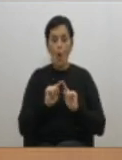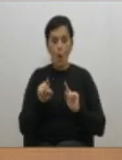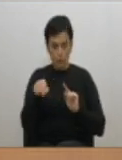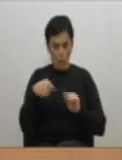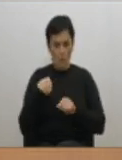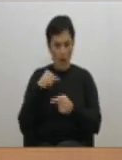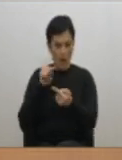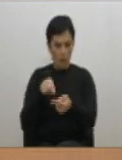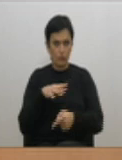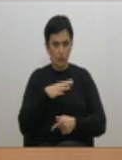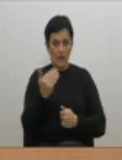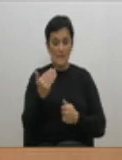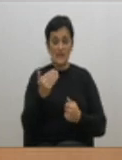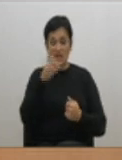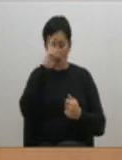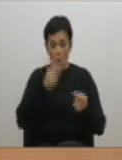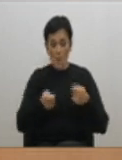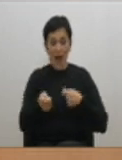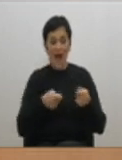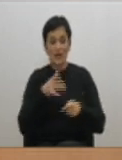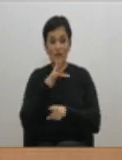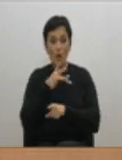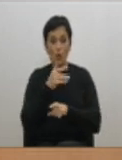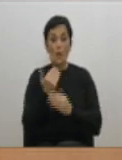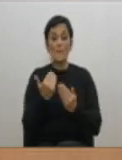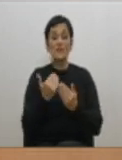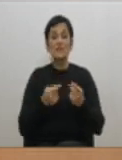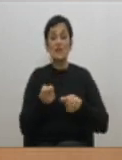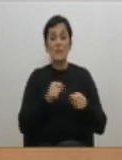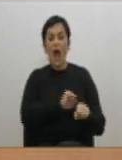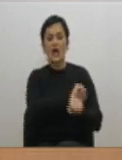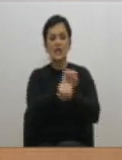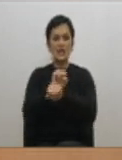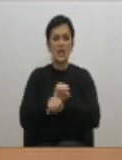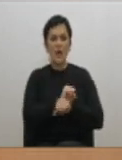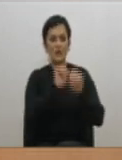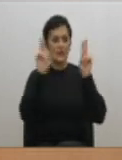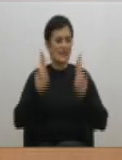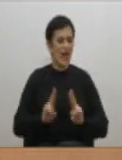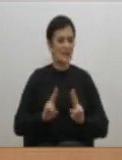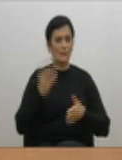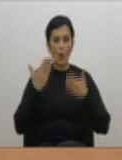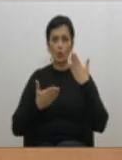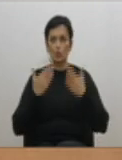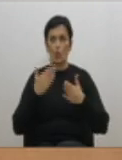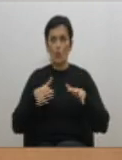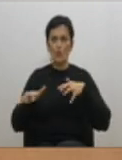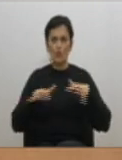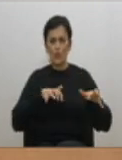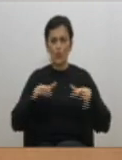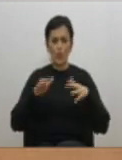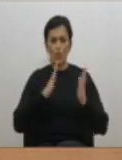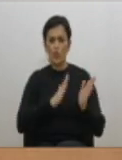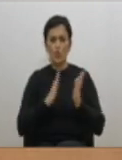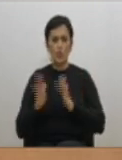მისი ხელისუფლების მმართველობისას და რომლის მმართველობის რევოლუციურმა წესმა თუ ბიუროკრატიულმა